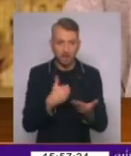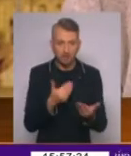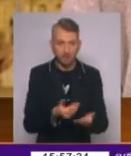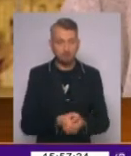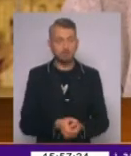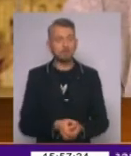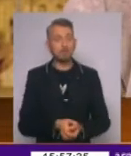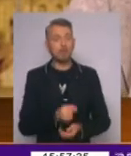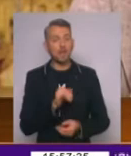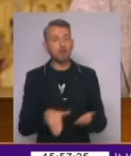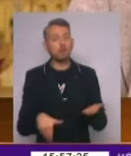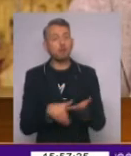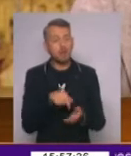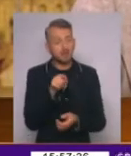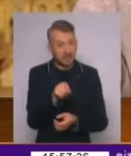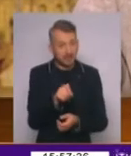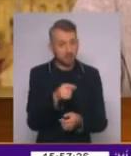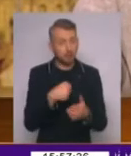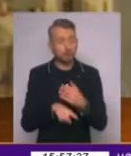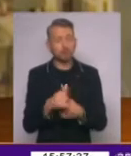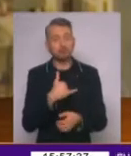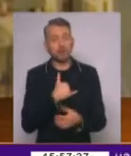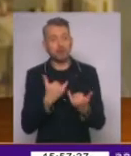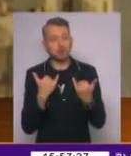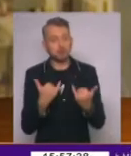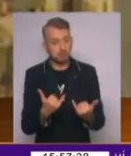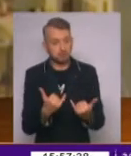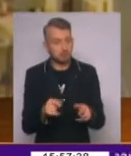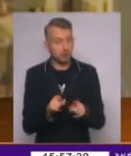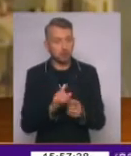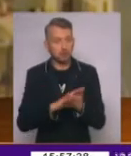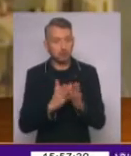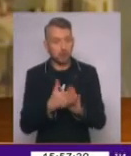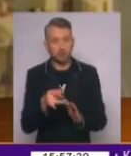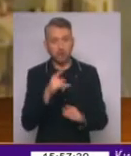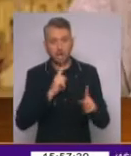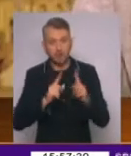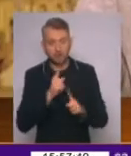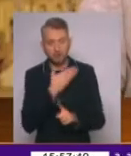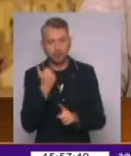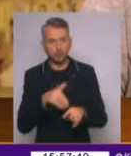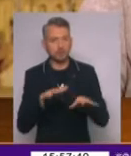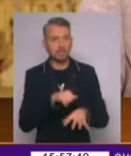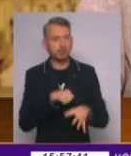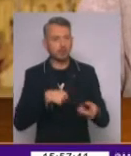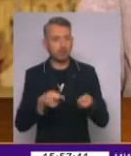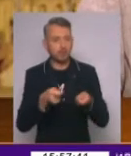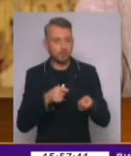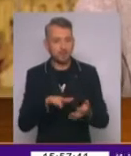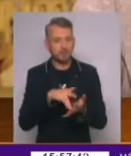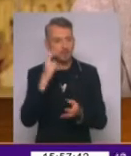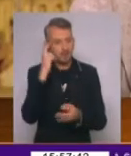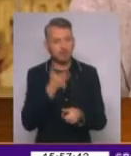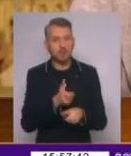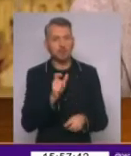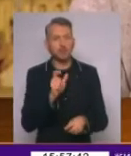В той же час допомагайте їм, оскільки в нас наразі з такою ситуацією з райрадами і відсутністю місцевого самоврядування в місті Києва дуже